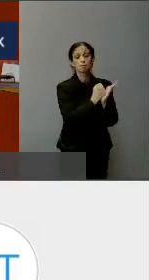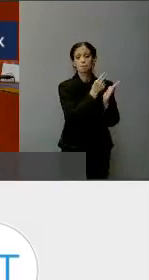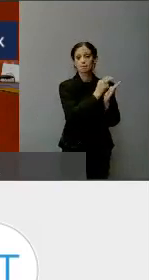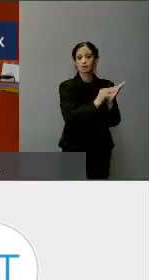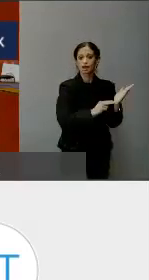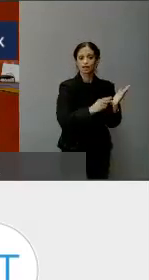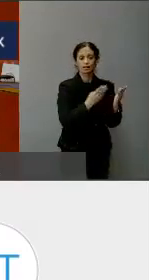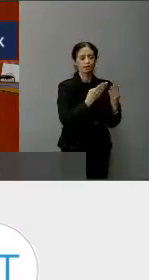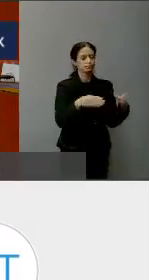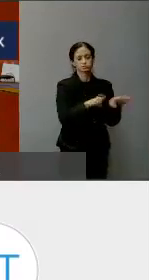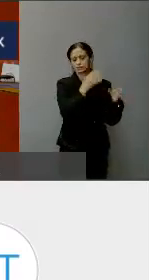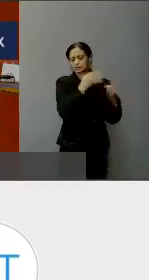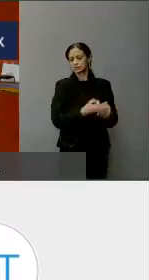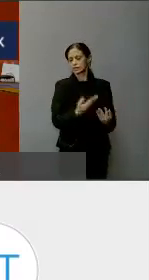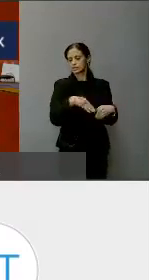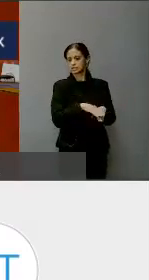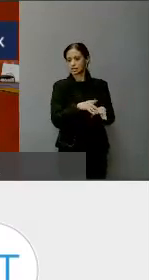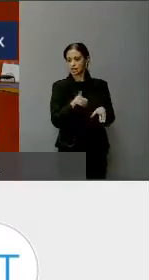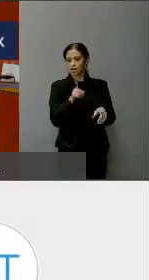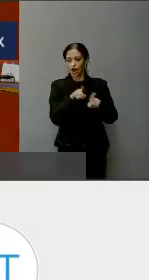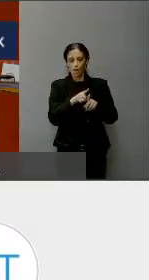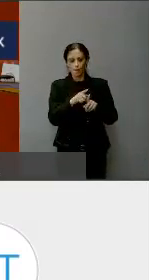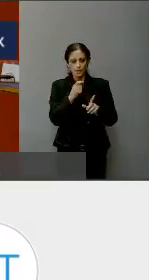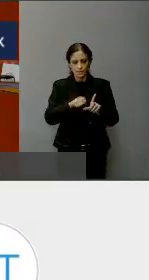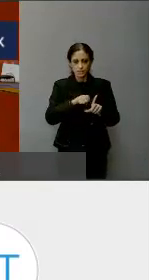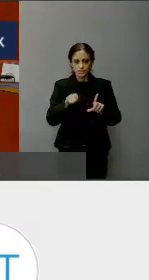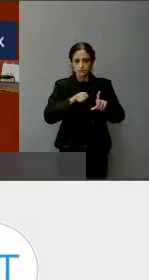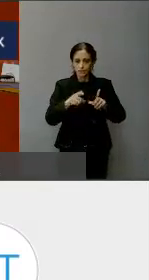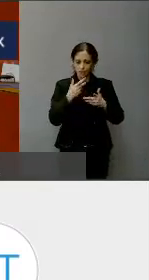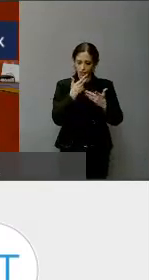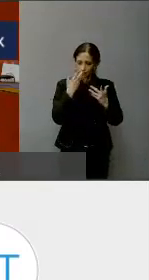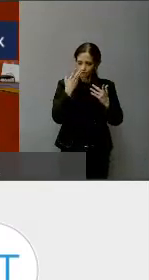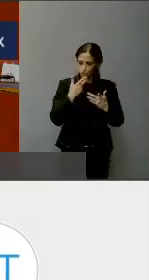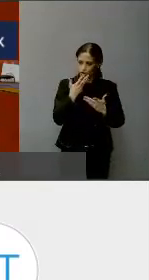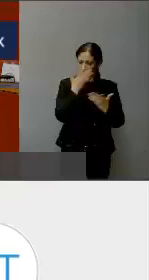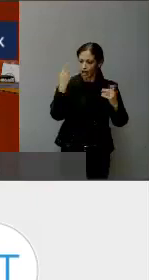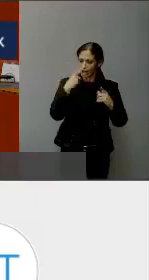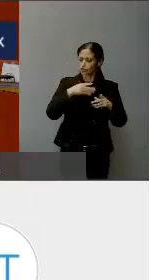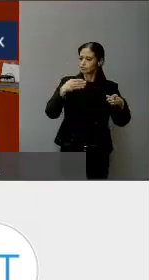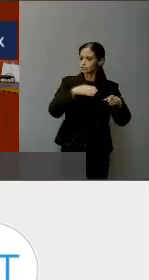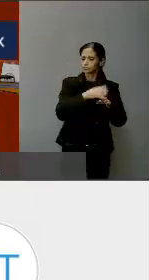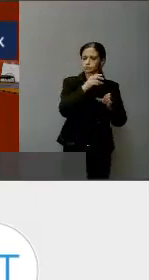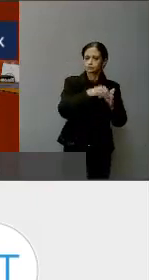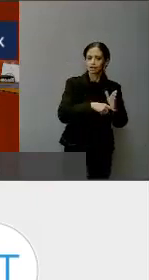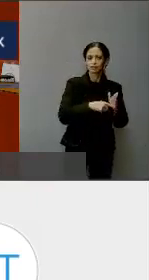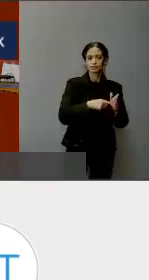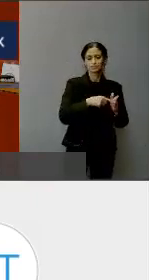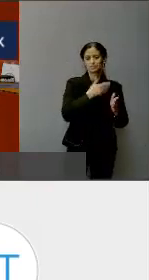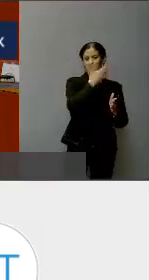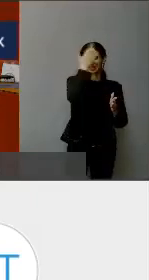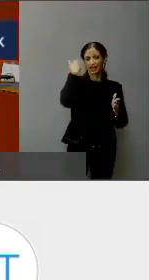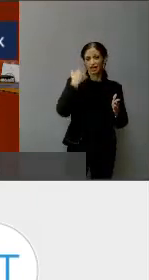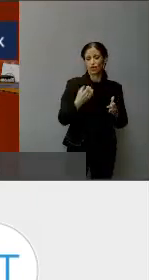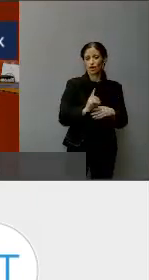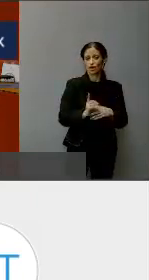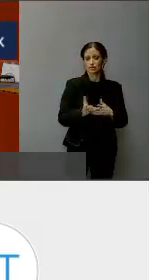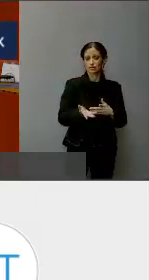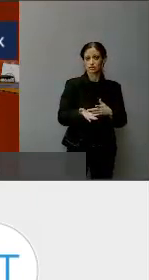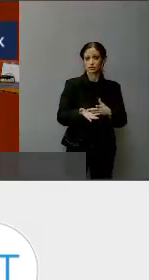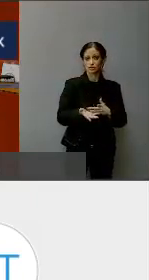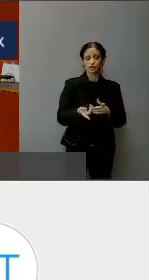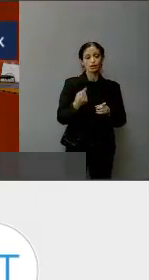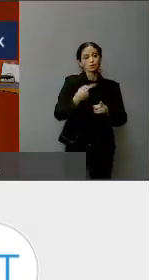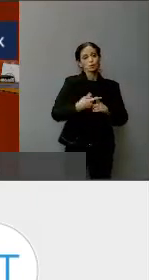per sottolinearlo francamente mi sembra anche un po disonesto e anche poco rispettoso per chi